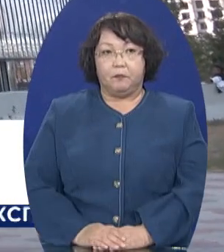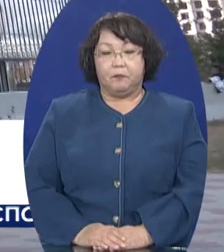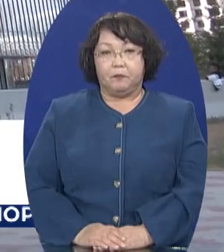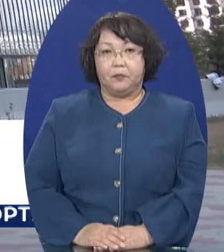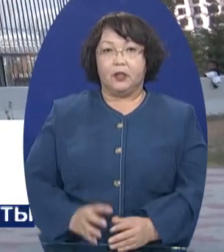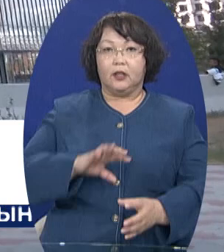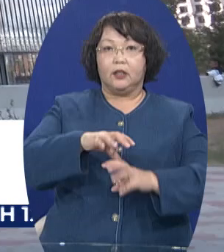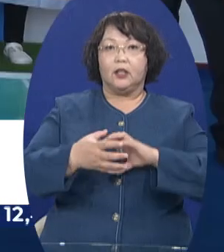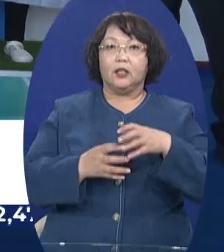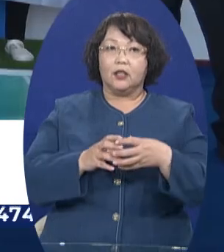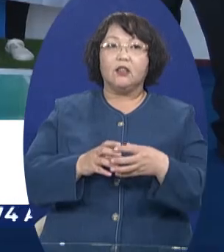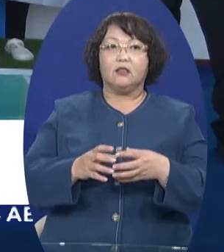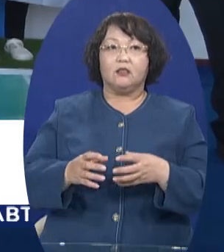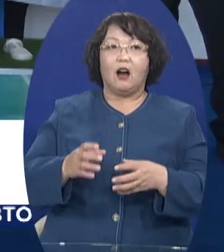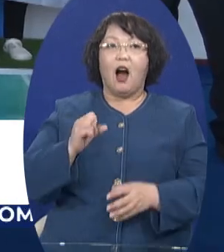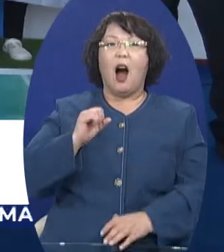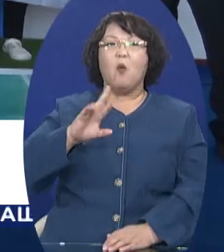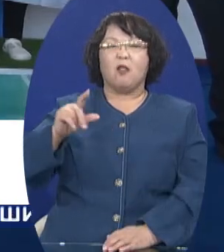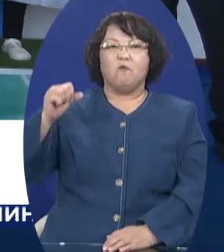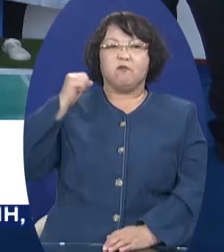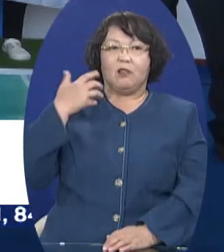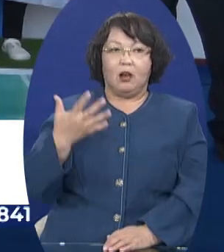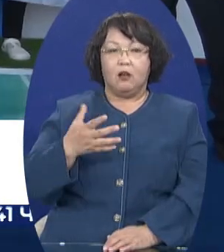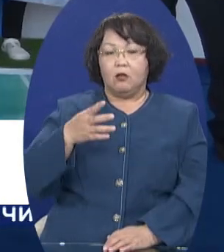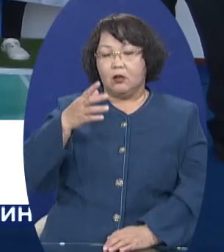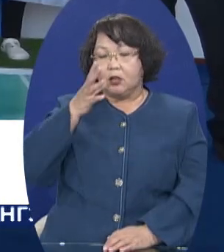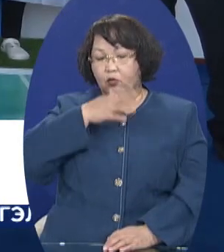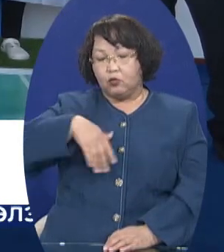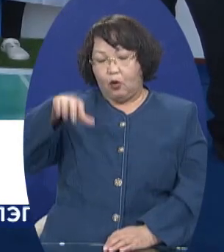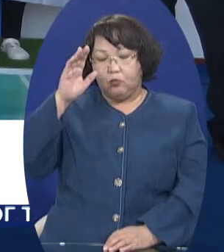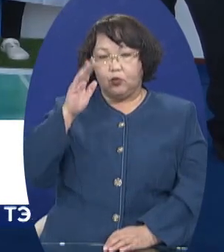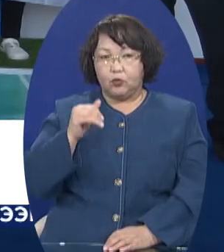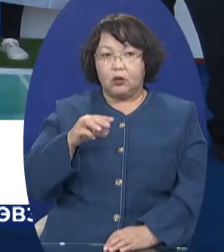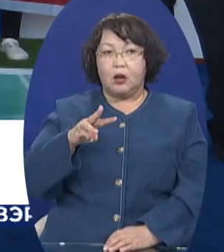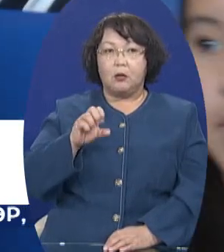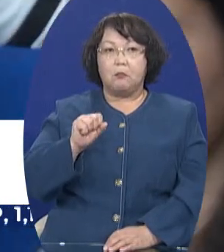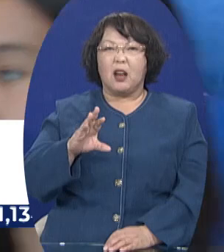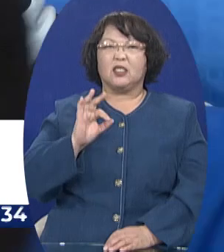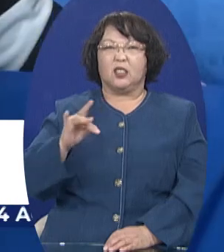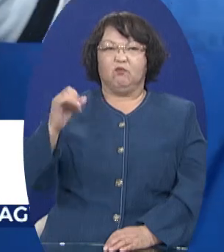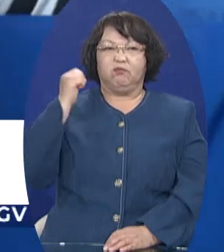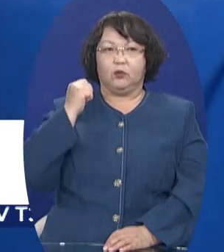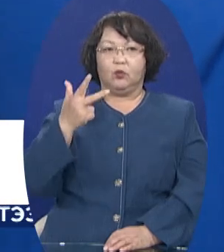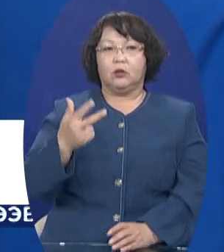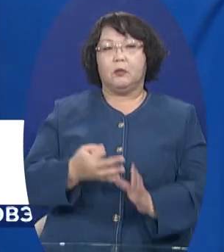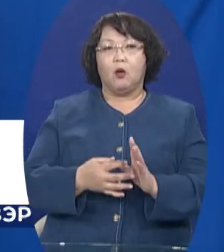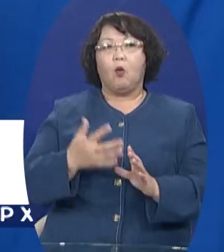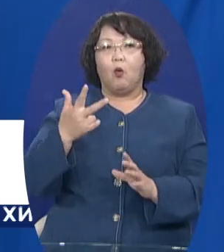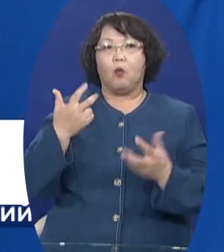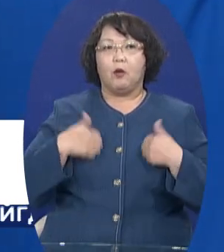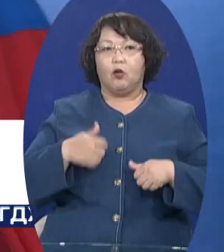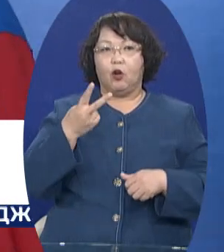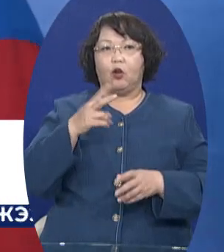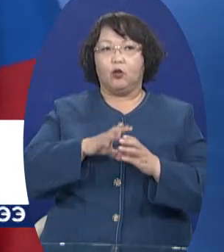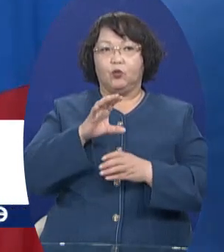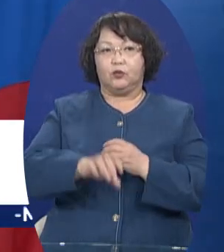Дэлхийн авраг шалгуулах тэмцээнд Монголын баг насан туршид өсвөр бий болон мастер англилд нийтдээ 38 тамирчин, 3 дасгалжуулагч, 2 олон улсын хэмжээний